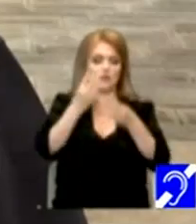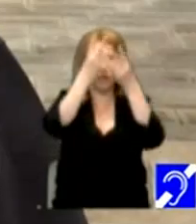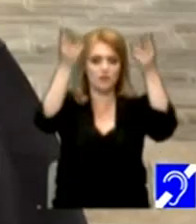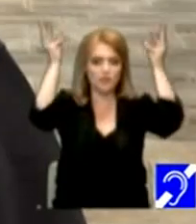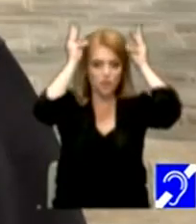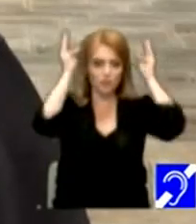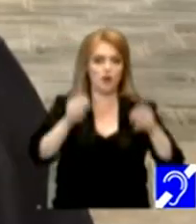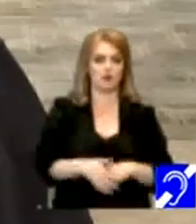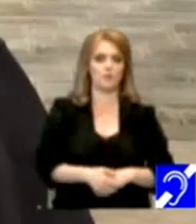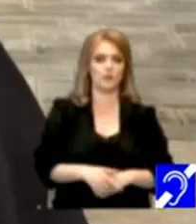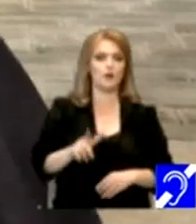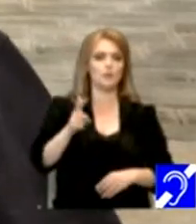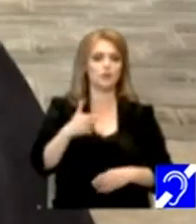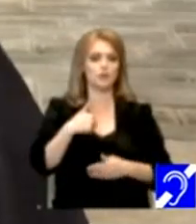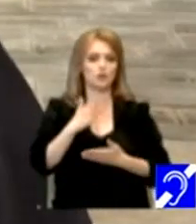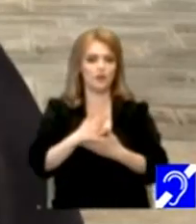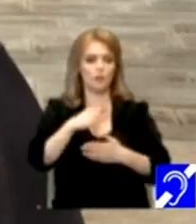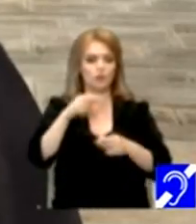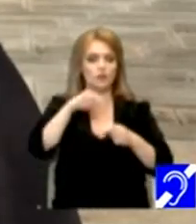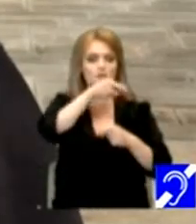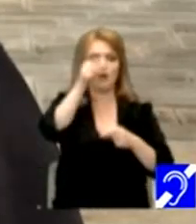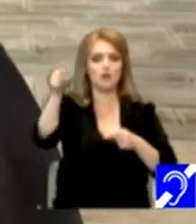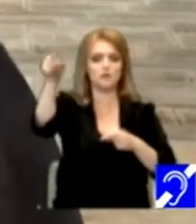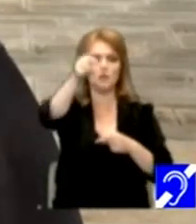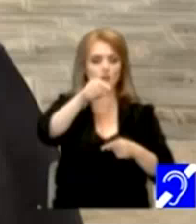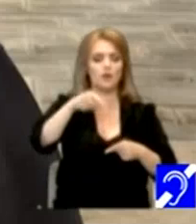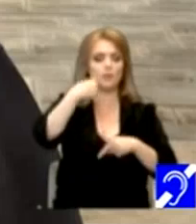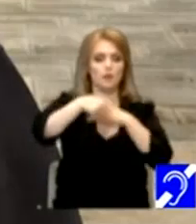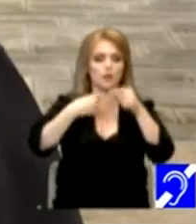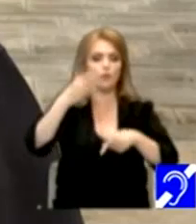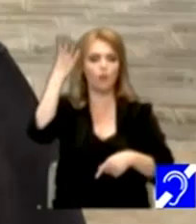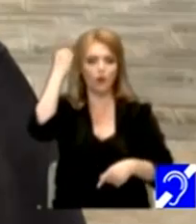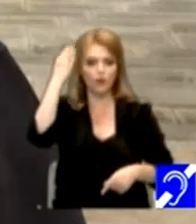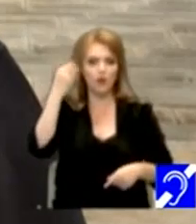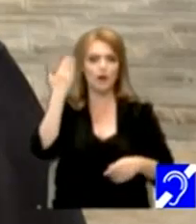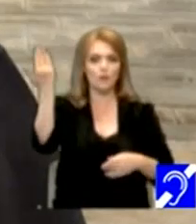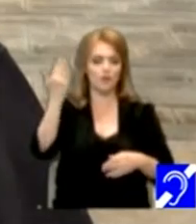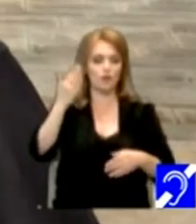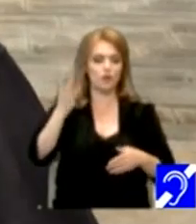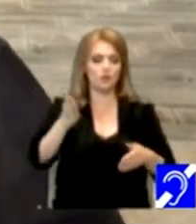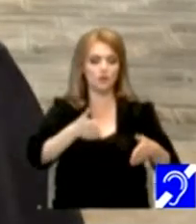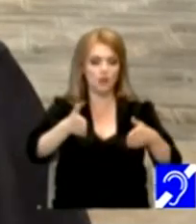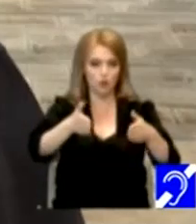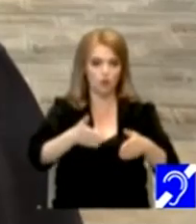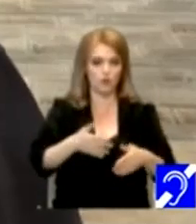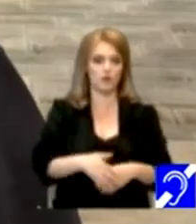avem mai multe trasee prin Moldova, anume pe urmele lui Ștefan cel Mare